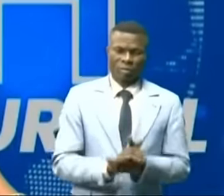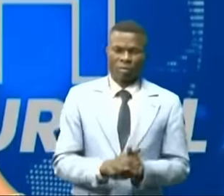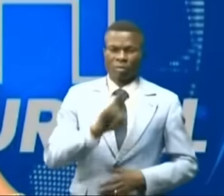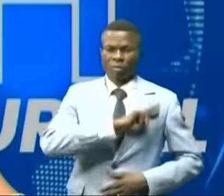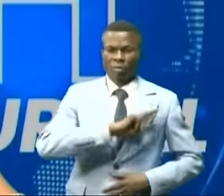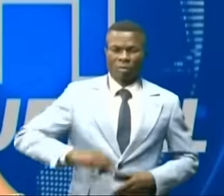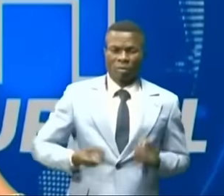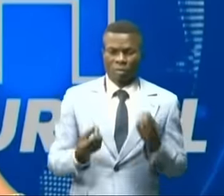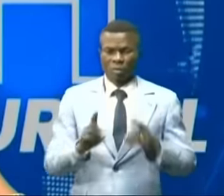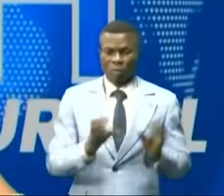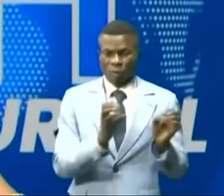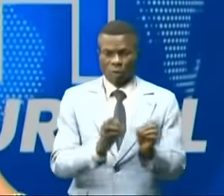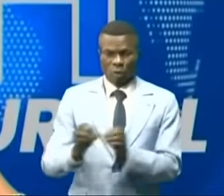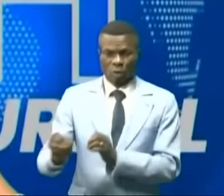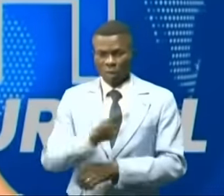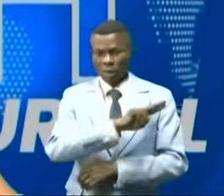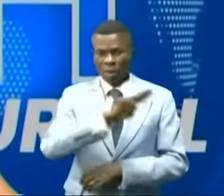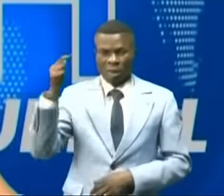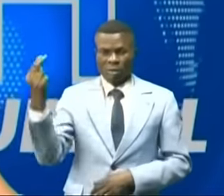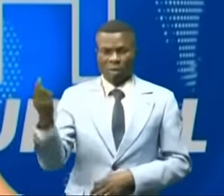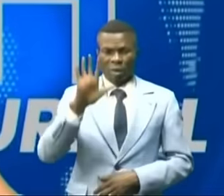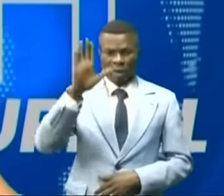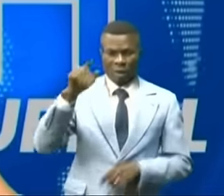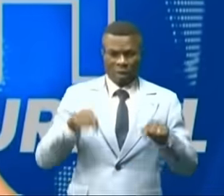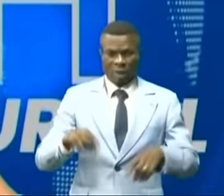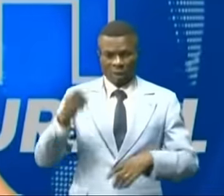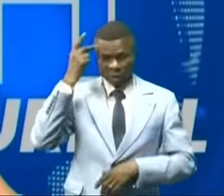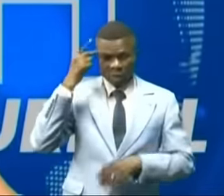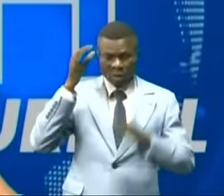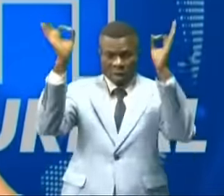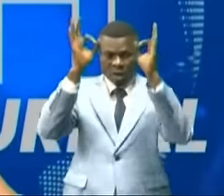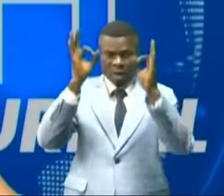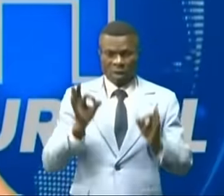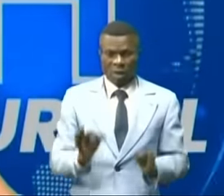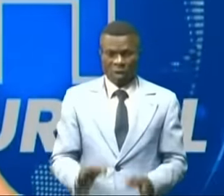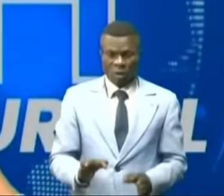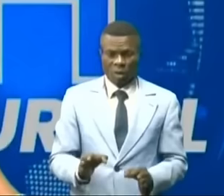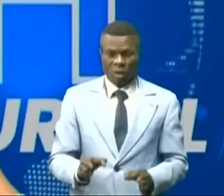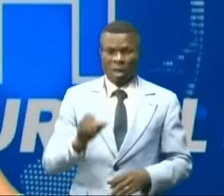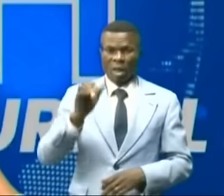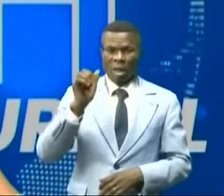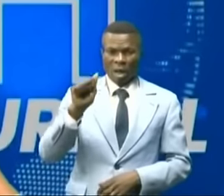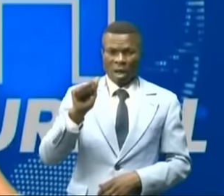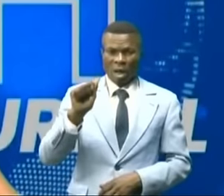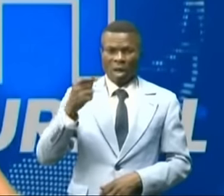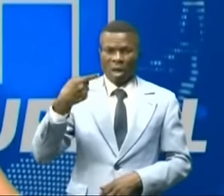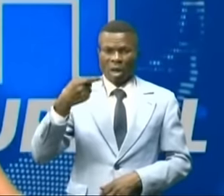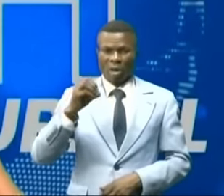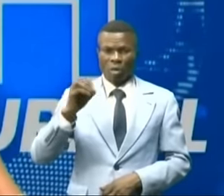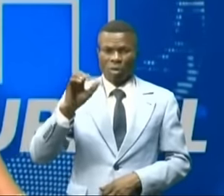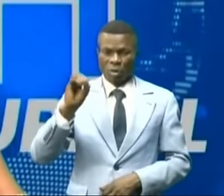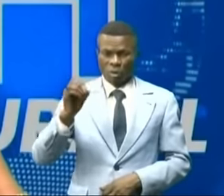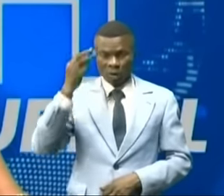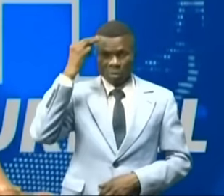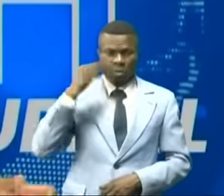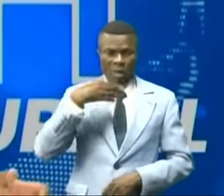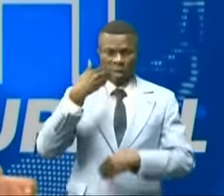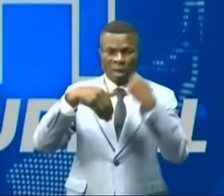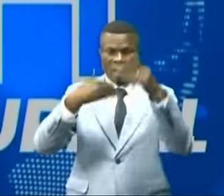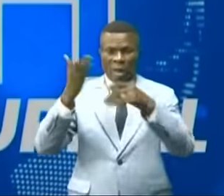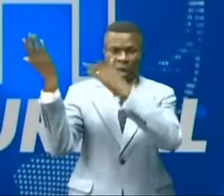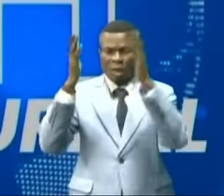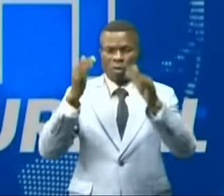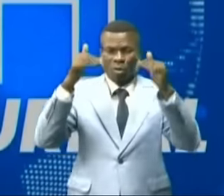RDC abritera en 2025 à Kinshasa le forum de la AGOA. C'est le ministre du Commerce extérieur qui l'a